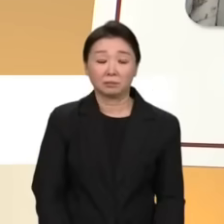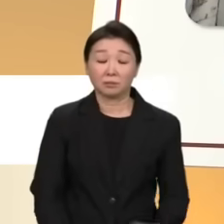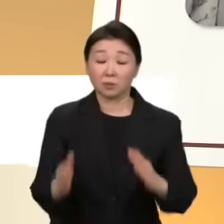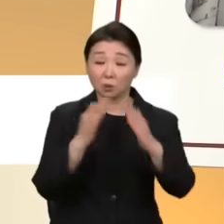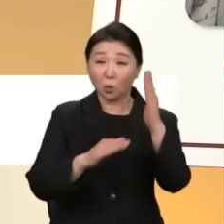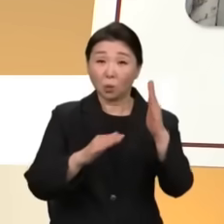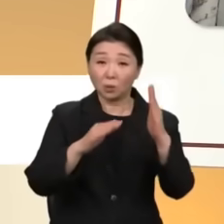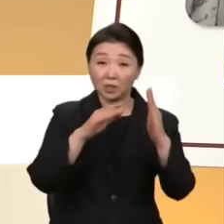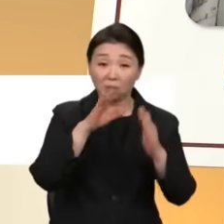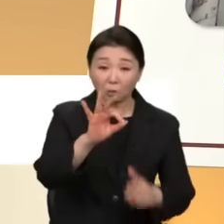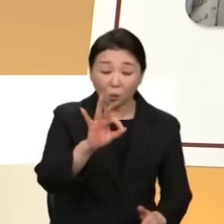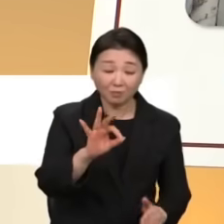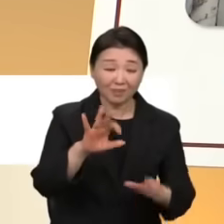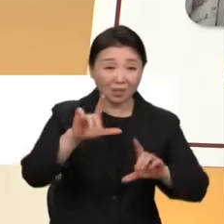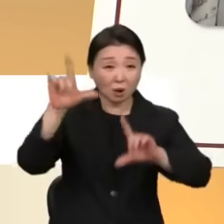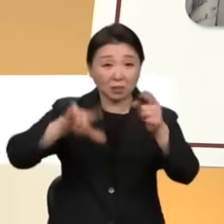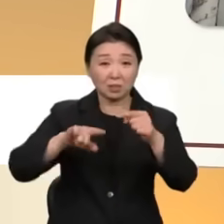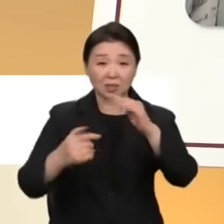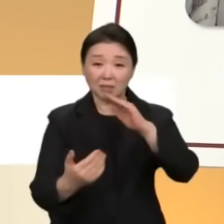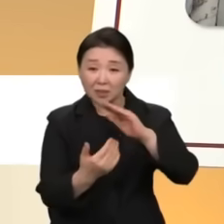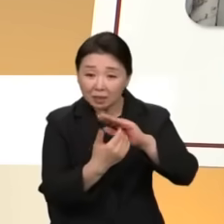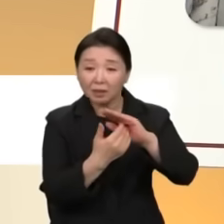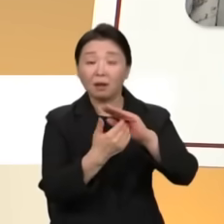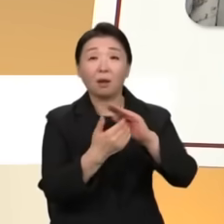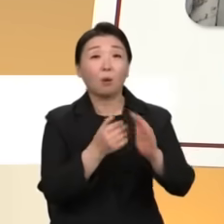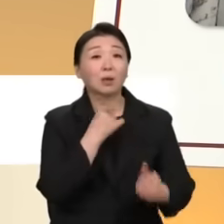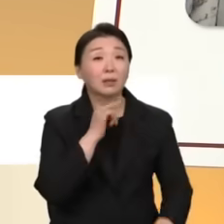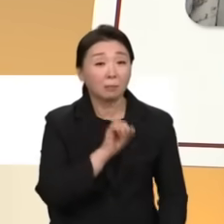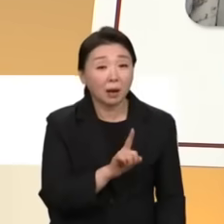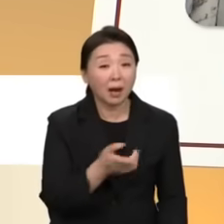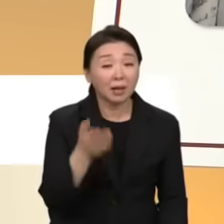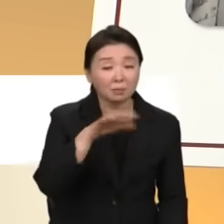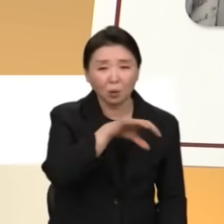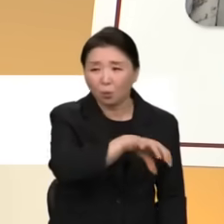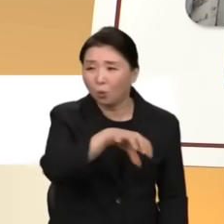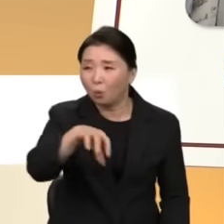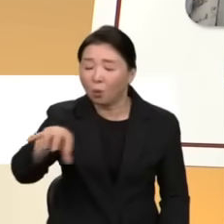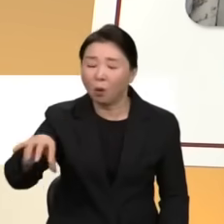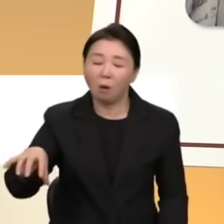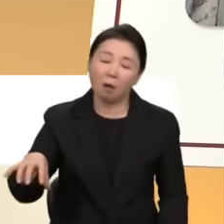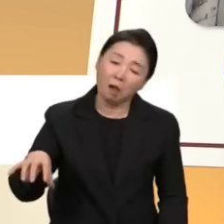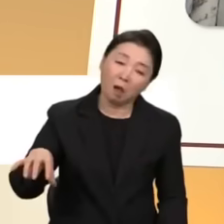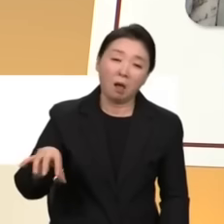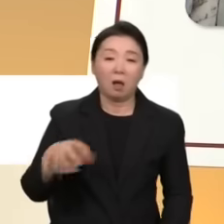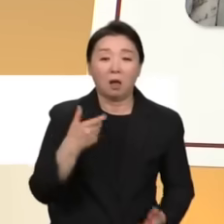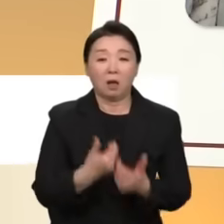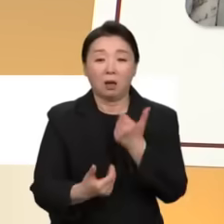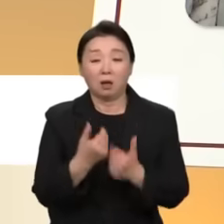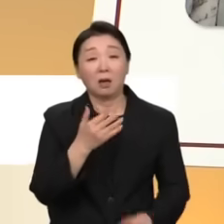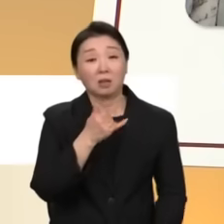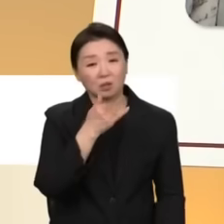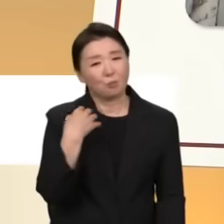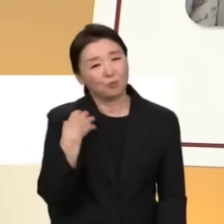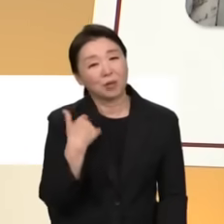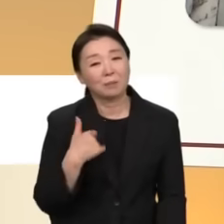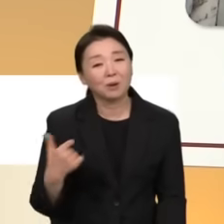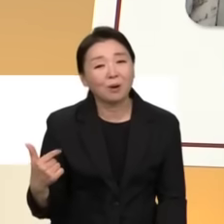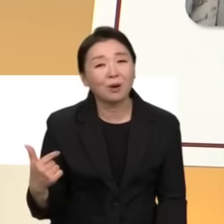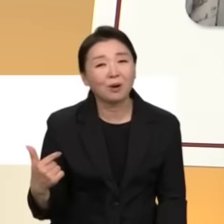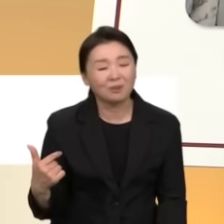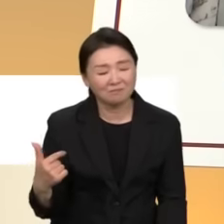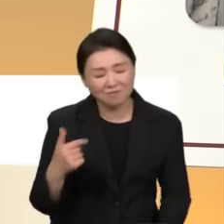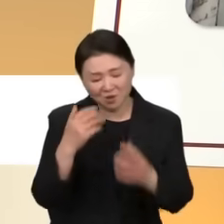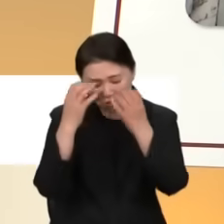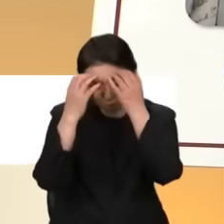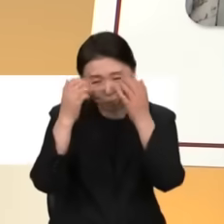공시가격 현실화 계획을 시행을 했는데 곳곳에서 엄청난 부작용이 드러나고 국민들의